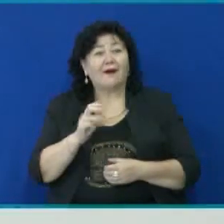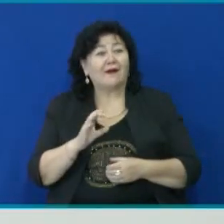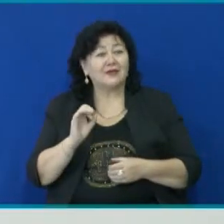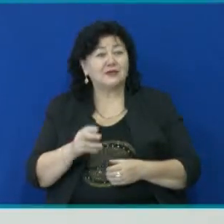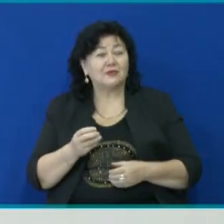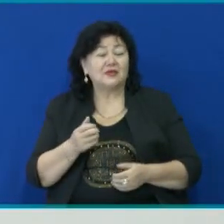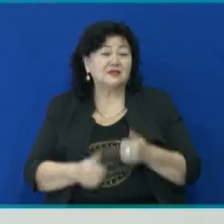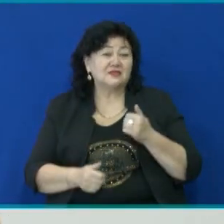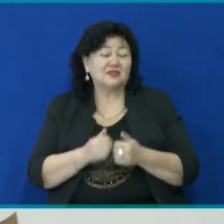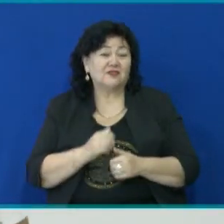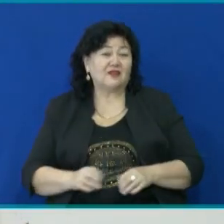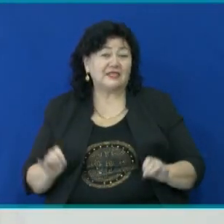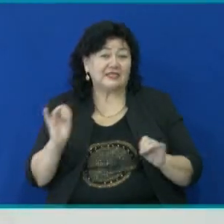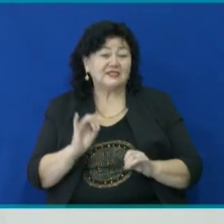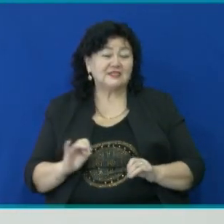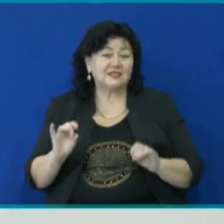интересно.